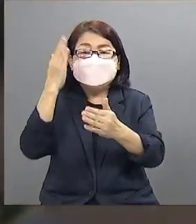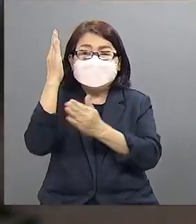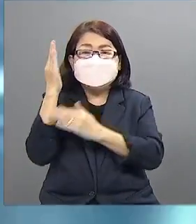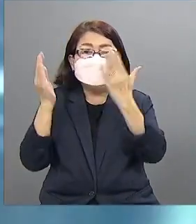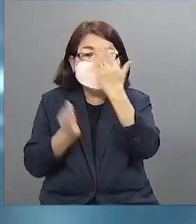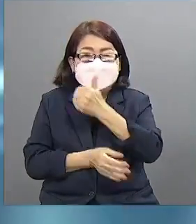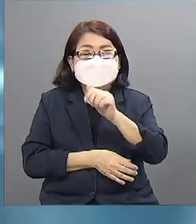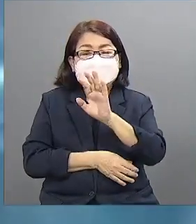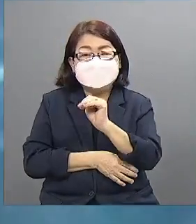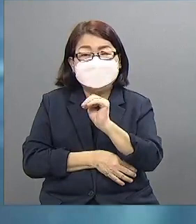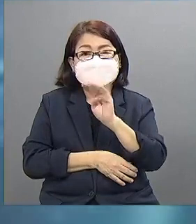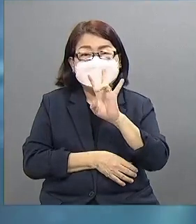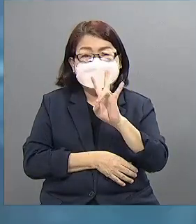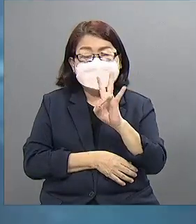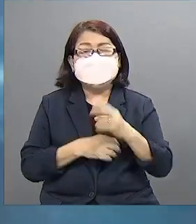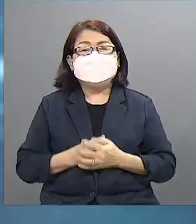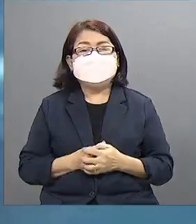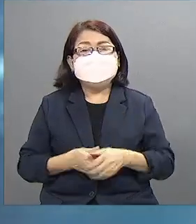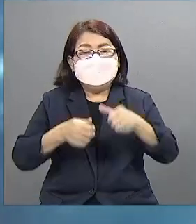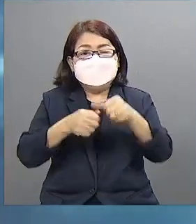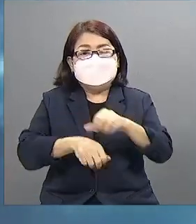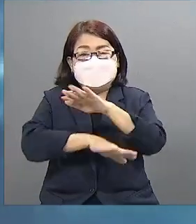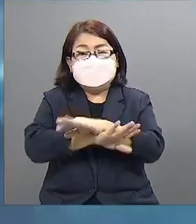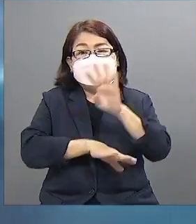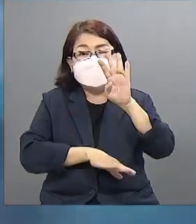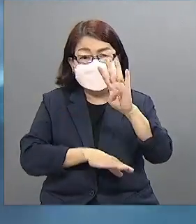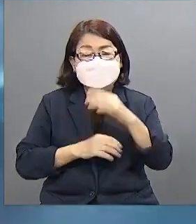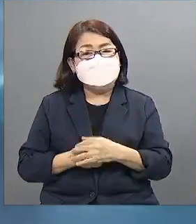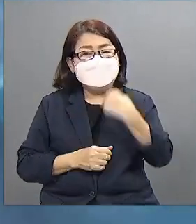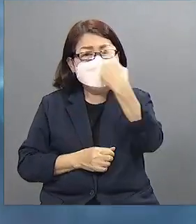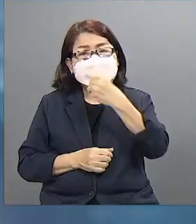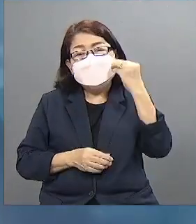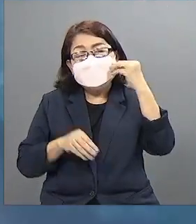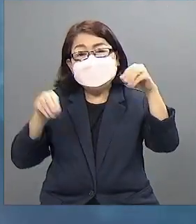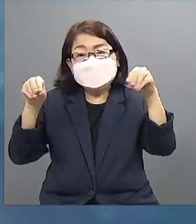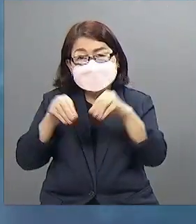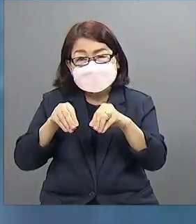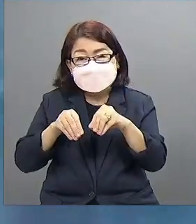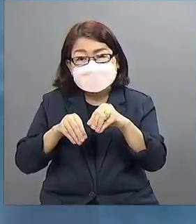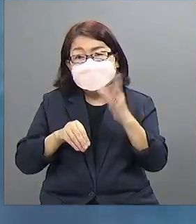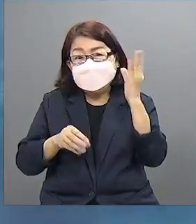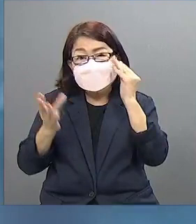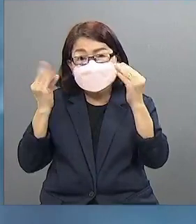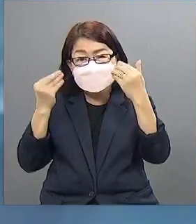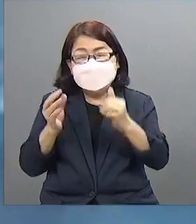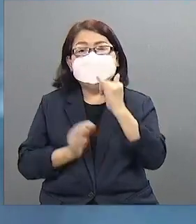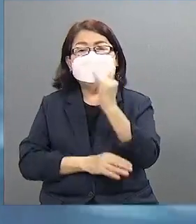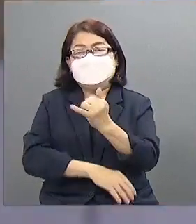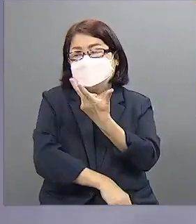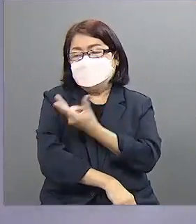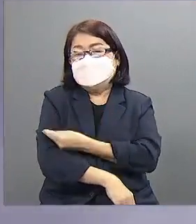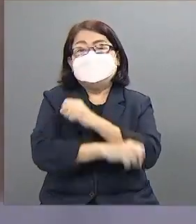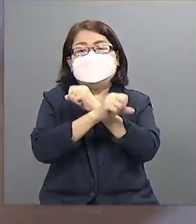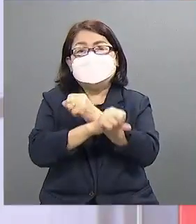ทุ่ง2ห้องเขตหลัก4นะคะถ้าเกิดว่าคุณผู้ชมท่านไหนอยู่ใกล้ๆขอรับบริการฉีดวัคซีนได้ด้วยเช่นเดียวกันค่ะ เอาล่ะคุณผู้ช